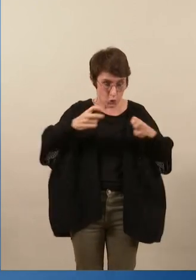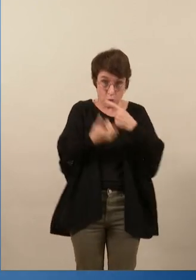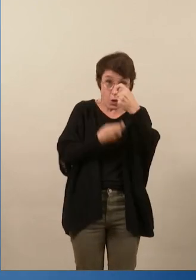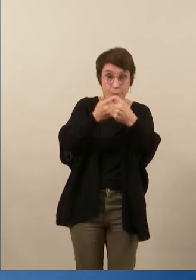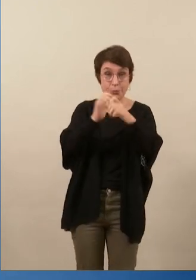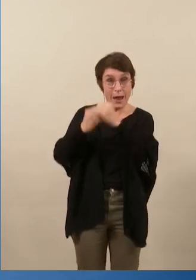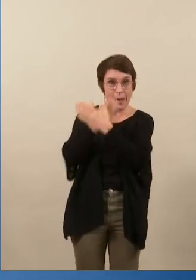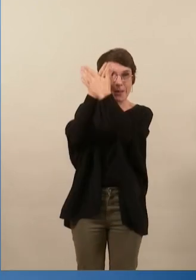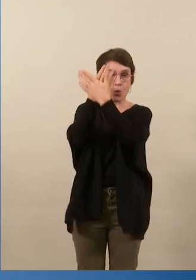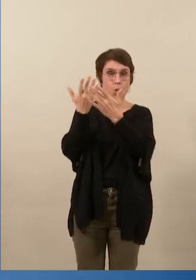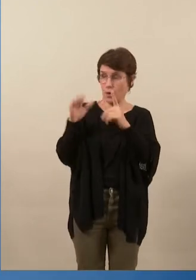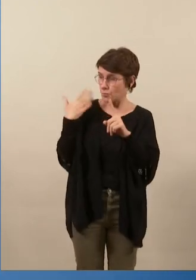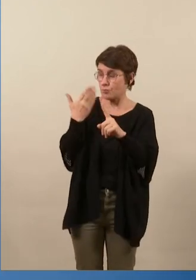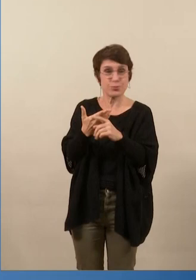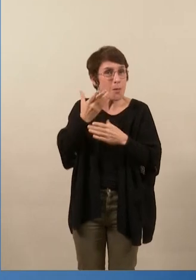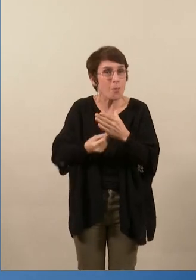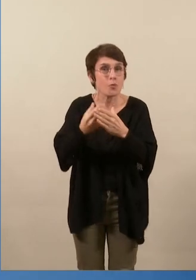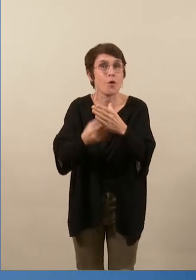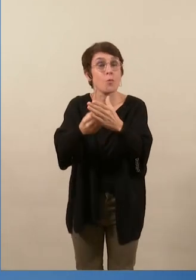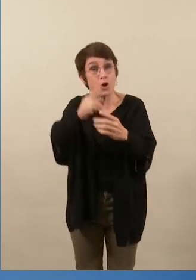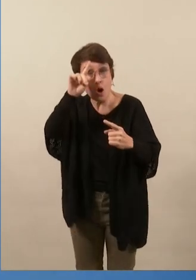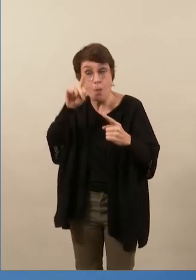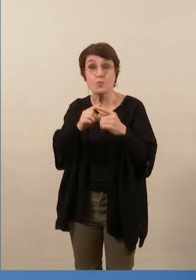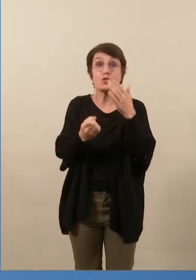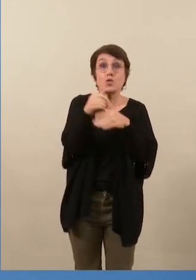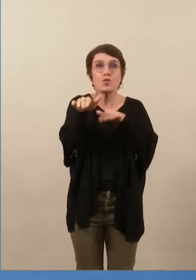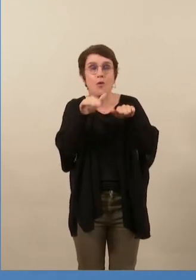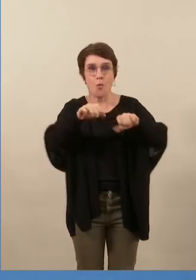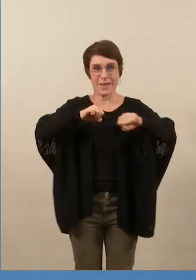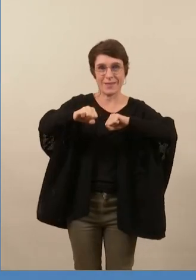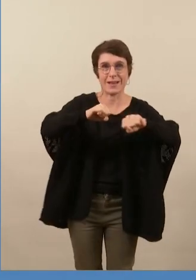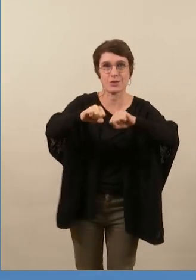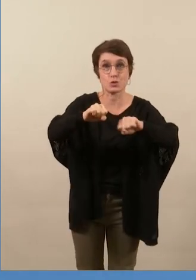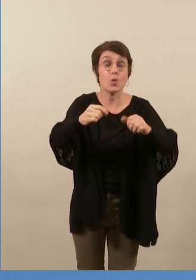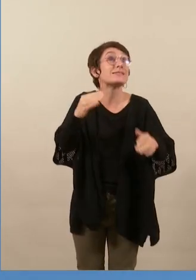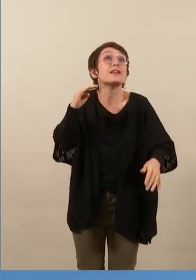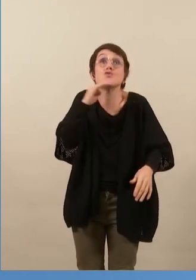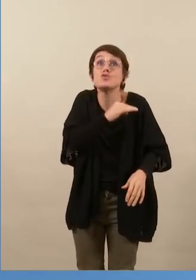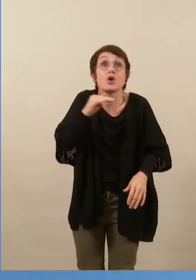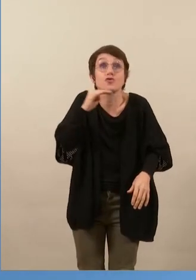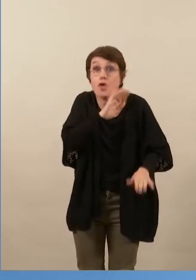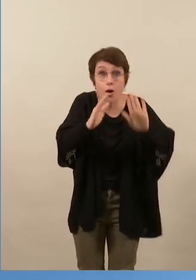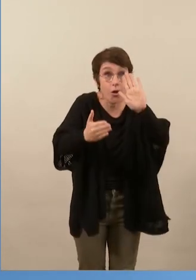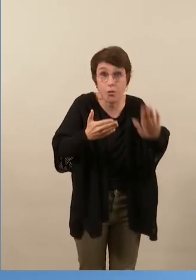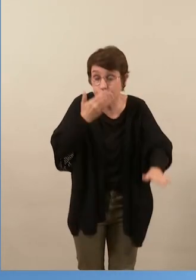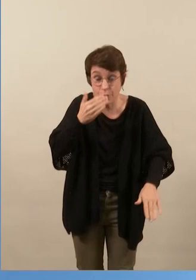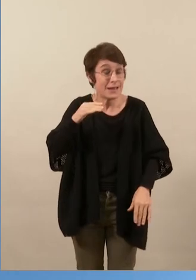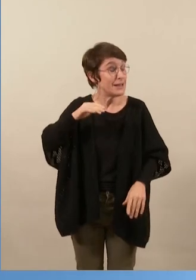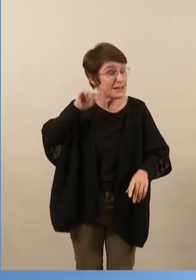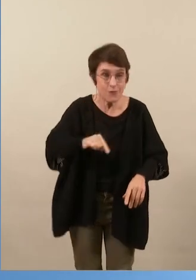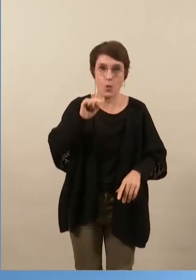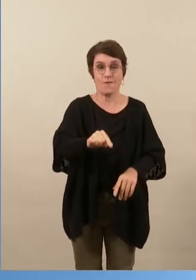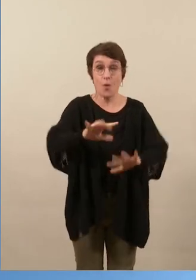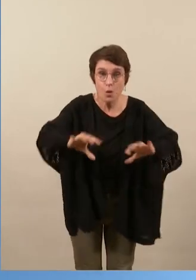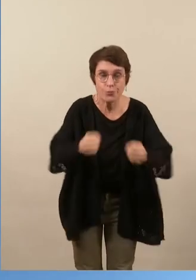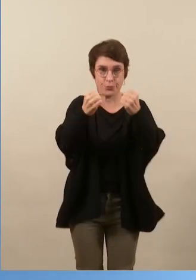ce qu'elle a gravement manqué pour dégager de nouveaux moyens d'agir il n'y a rien de plus urgent de plus essentiel de plus vital pour la ville et